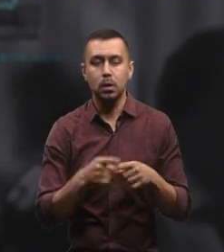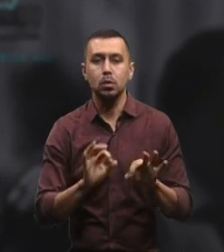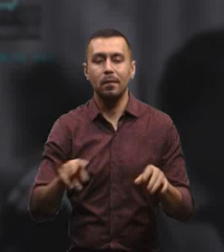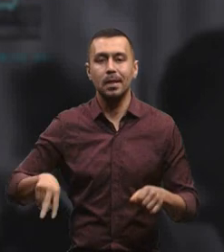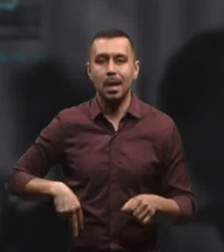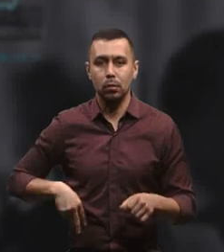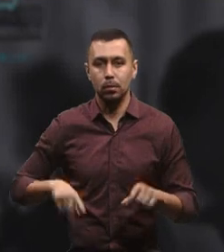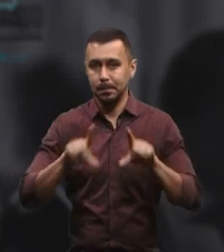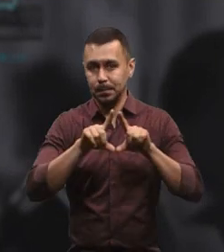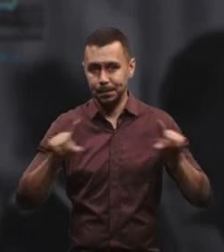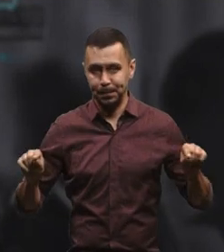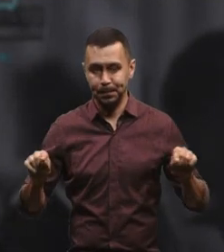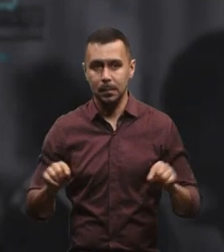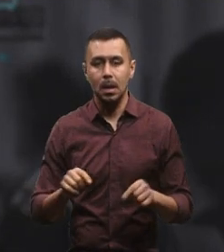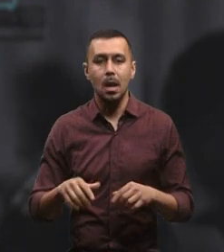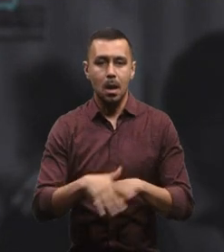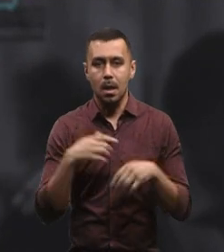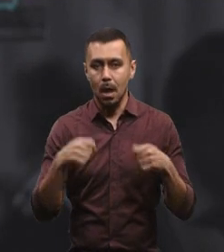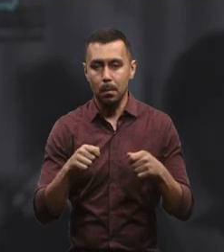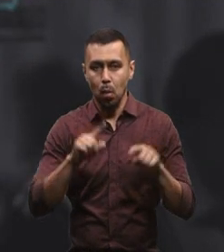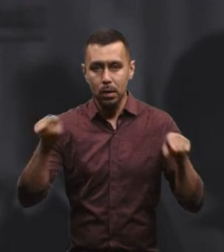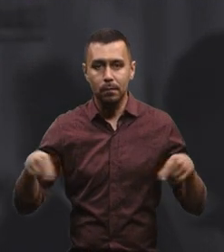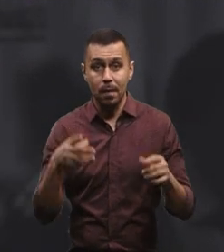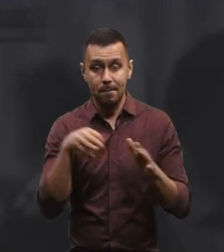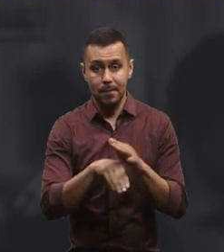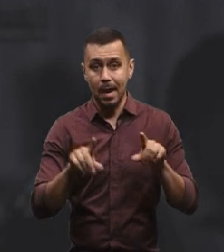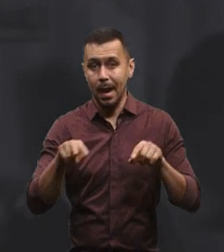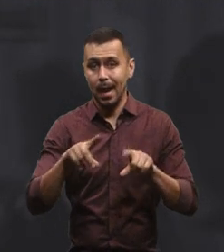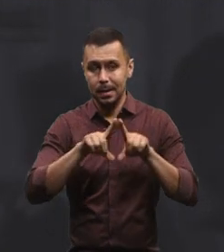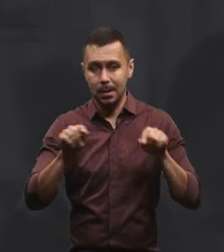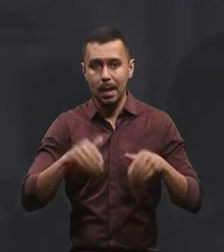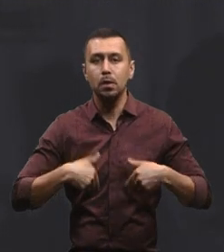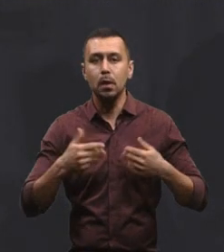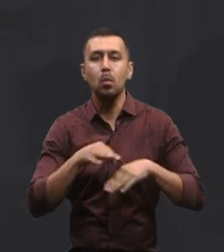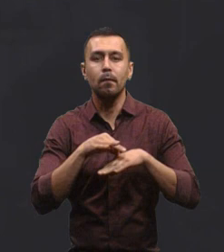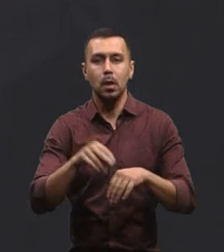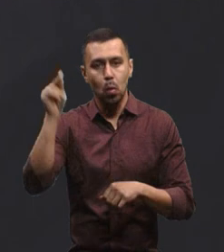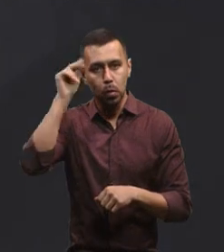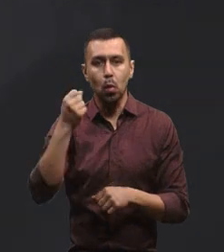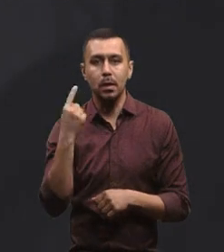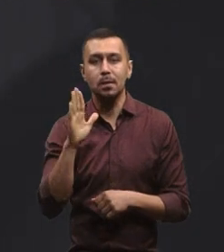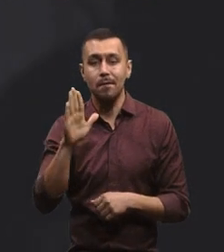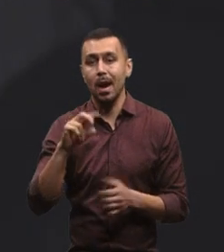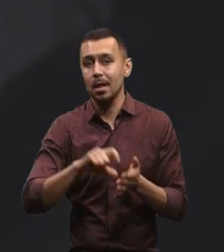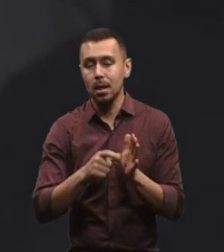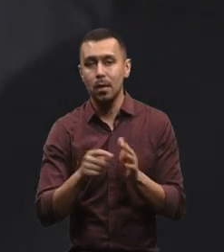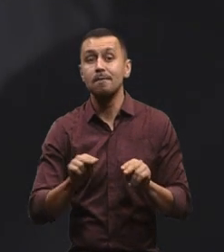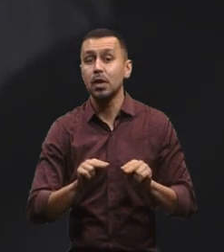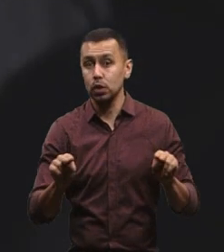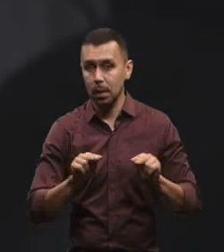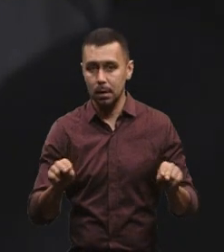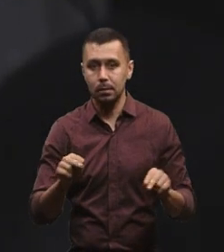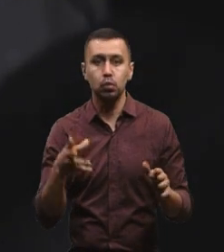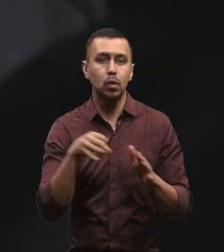директор закладу Микола Яцюк. Ярмарок організували у ліцеї, ініціювали його проведення учні 11-го В-класу та вчителі. До